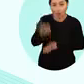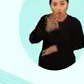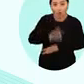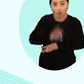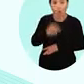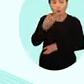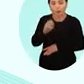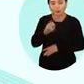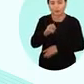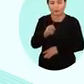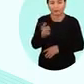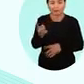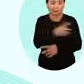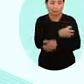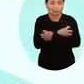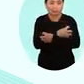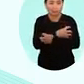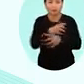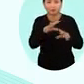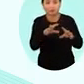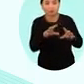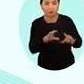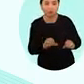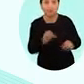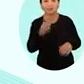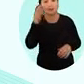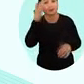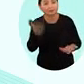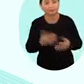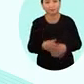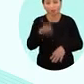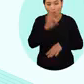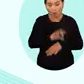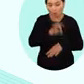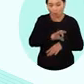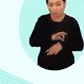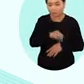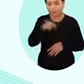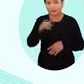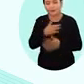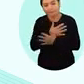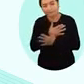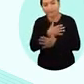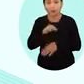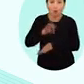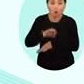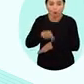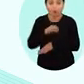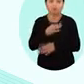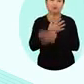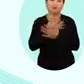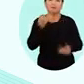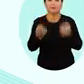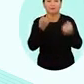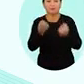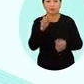Төрхийн өвдөлт өгөх бүрт зангирсан булчин дараах аргаар суллана. Өвдөлтийн хооронд дасгал хөдөлгөөн хий. Булчин амраахын